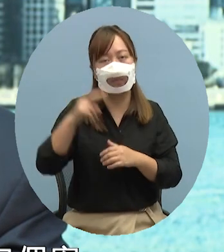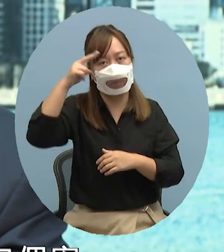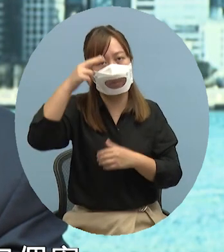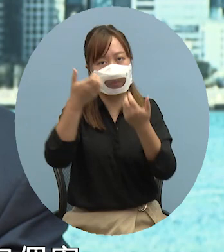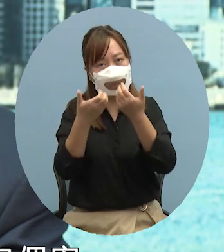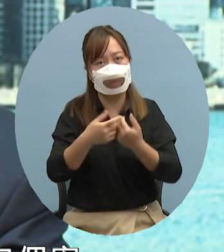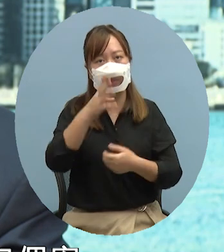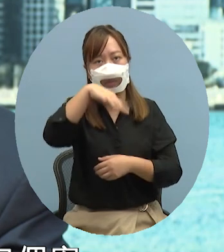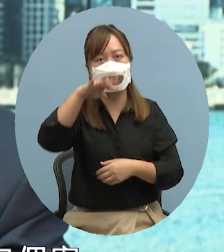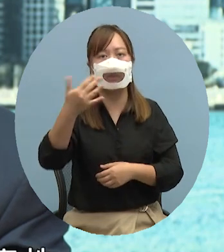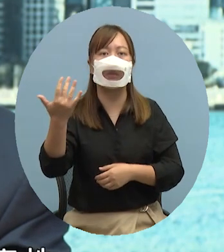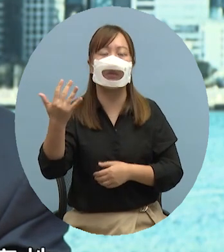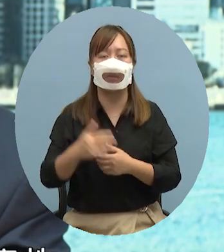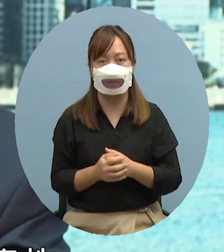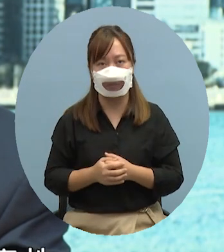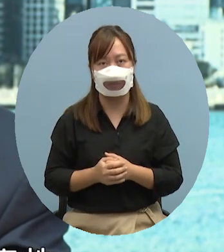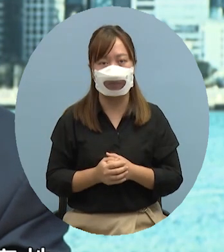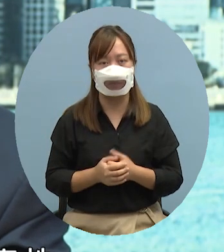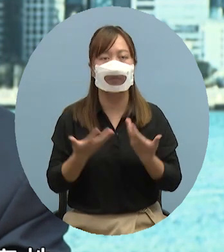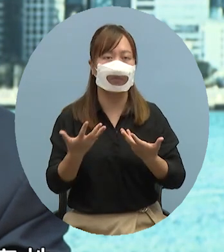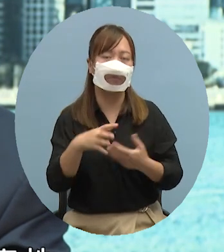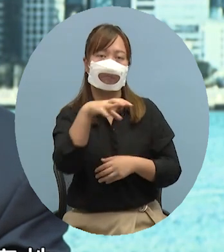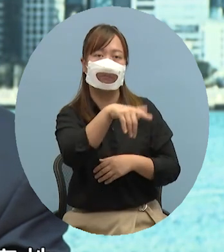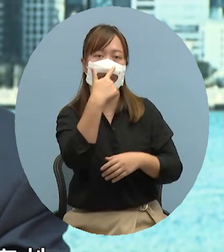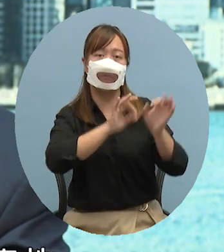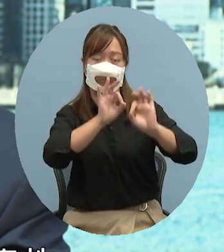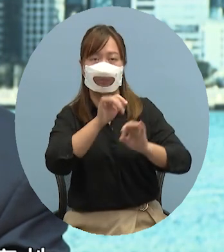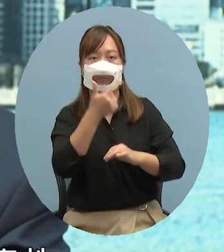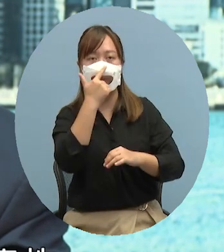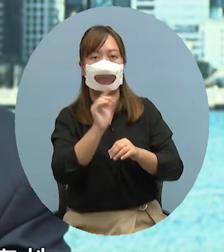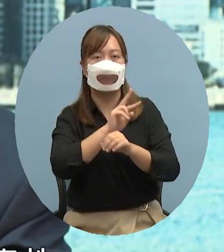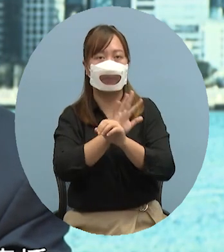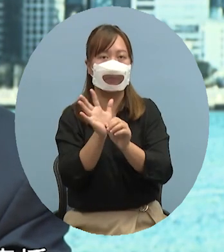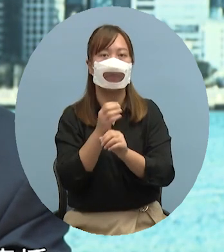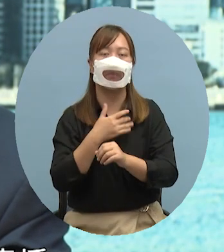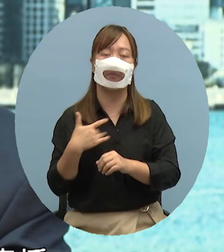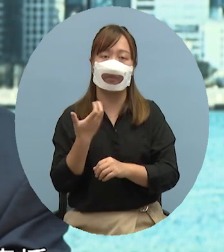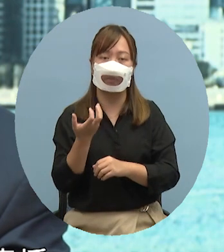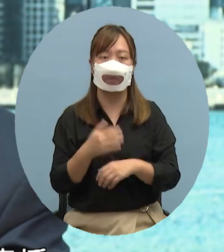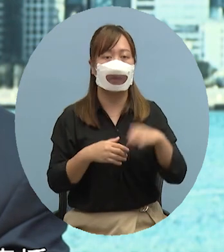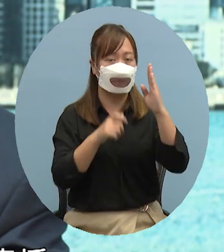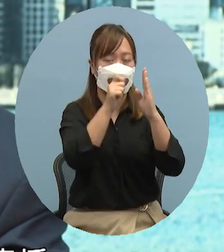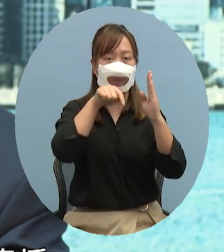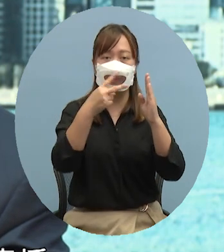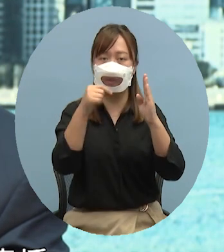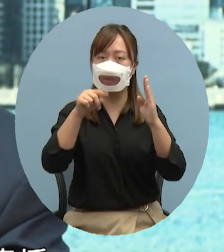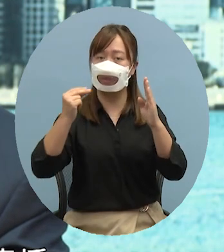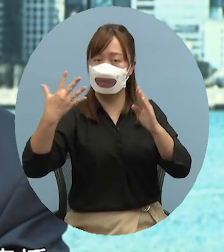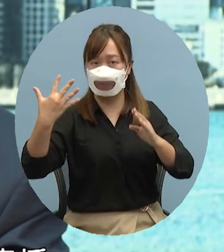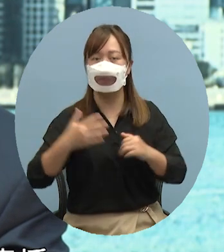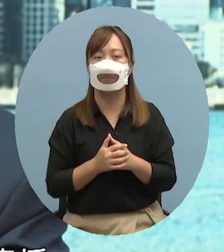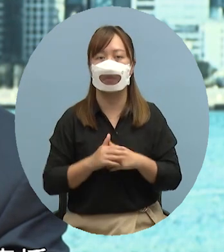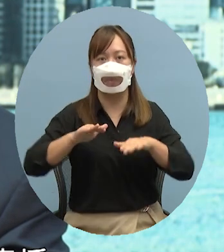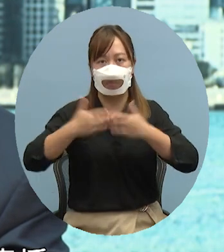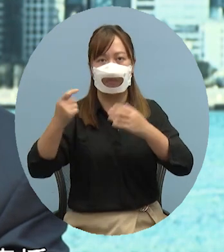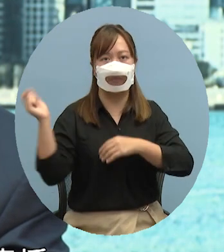都有4000+宗嘅個案。現時喺當地咧，一啲新嘅變異病毒株 BA.2.75 咧，係開